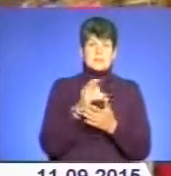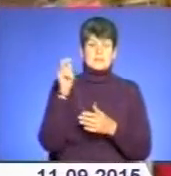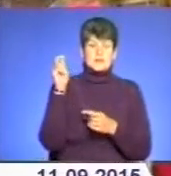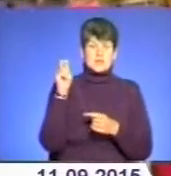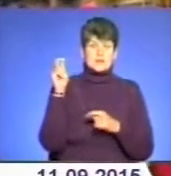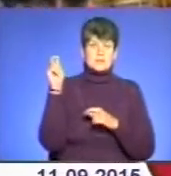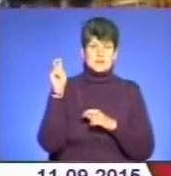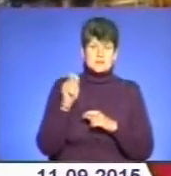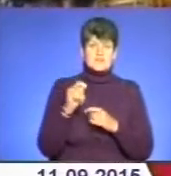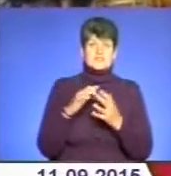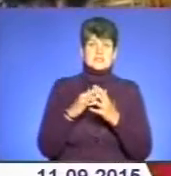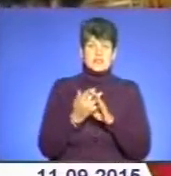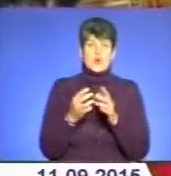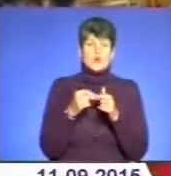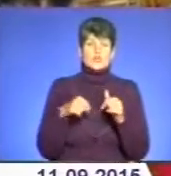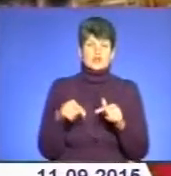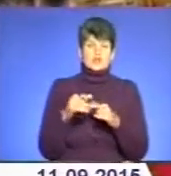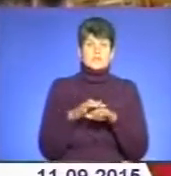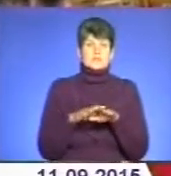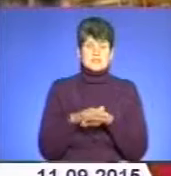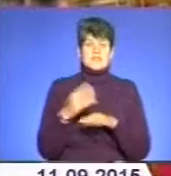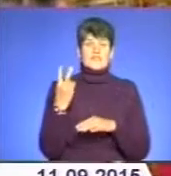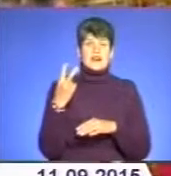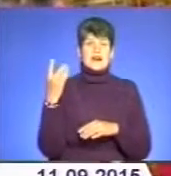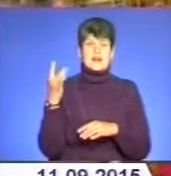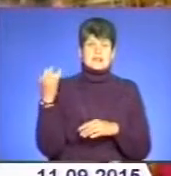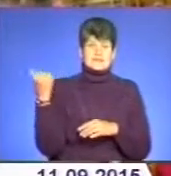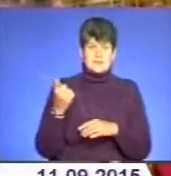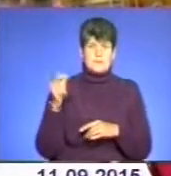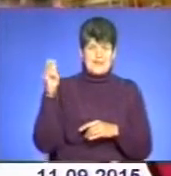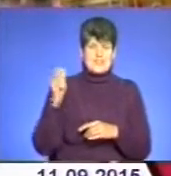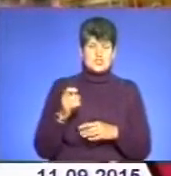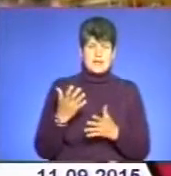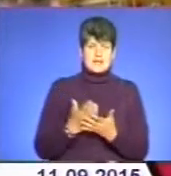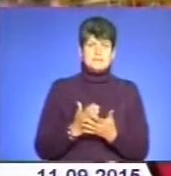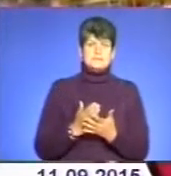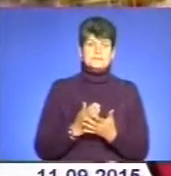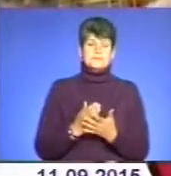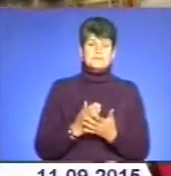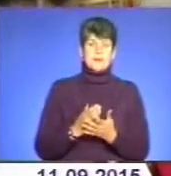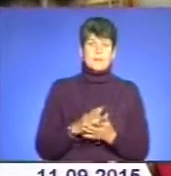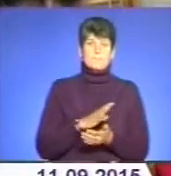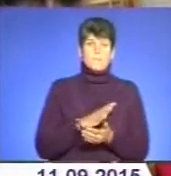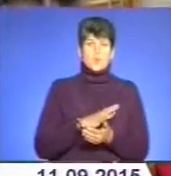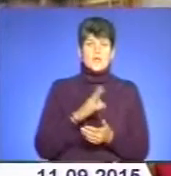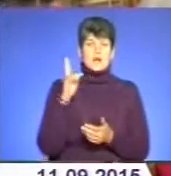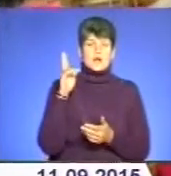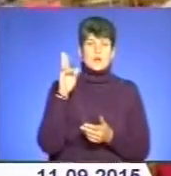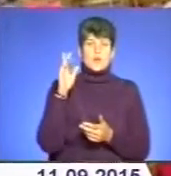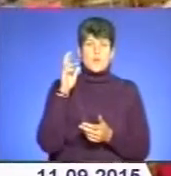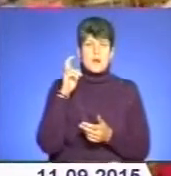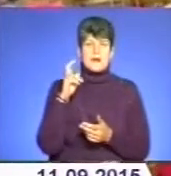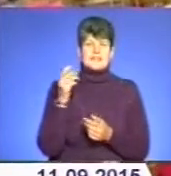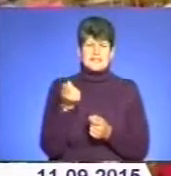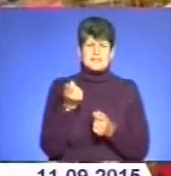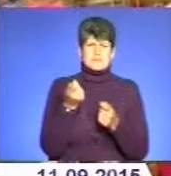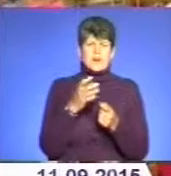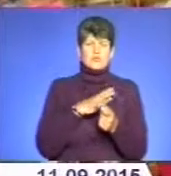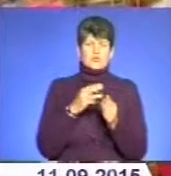селі і організований базар два рази на тиждень приїжджає. І от вже була крупа дрібна гречана, була